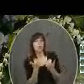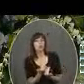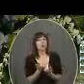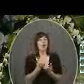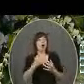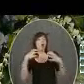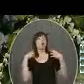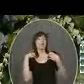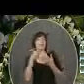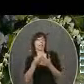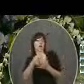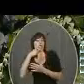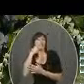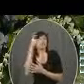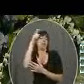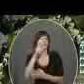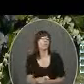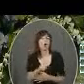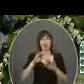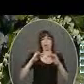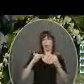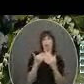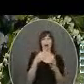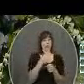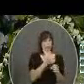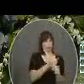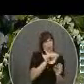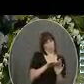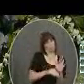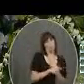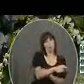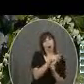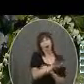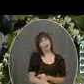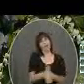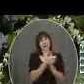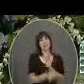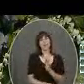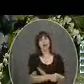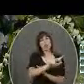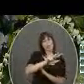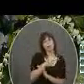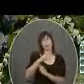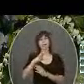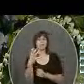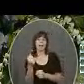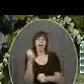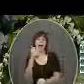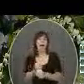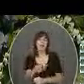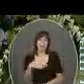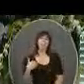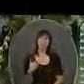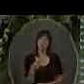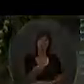Conseil du Trésor au détriment de la réussite des enfants défavorisés en 3e et 4e année. M.